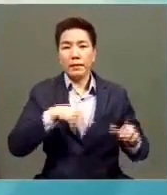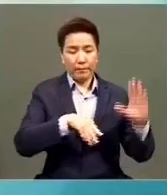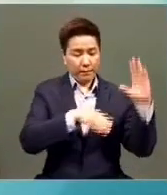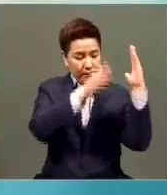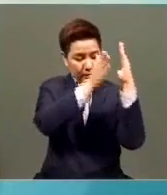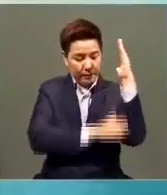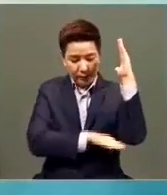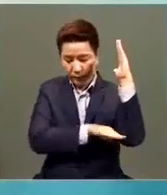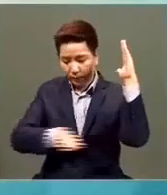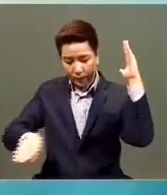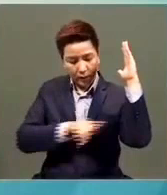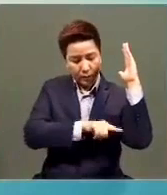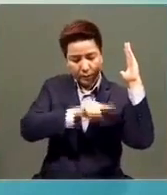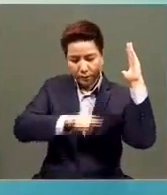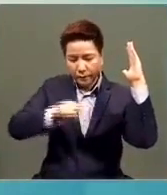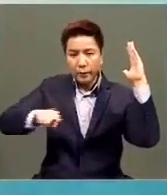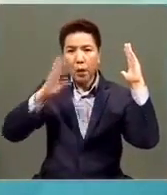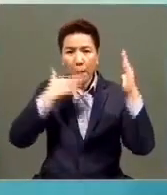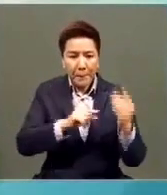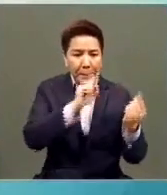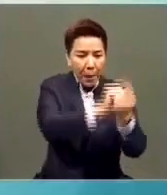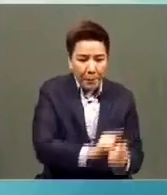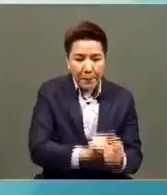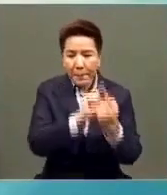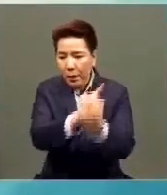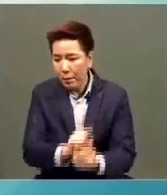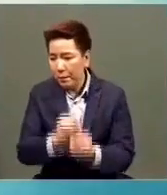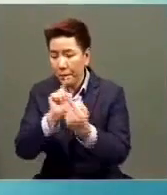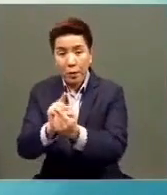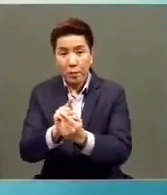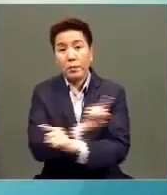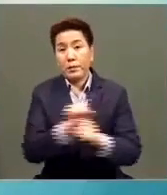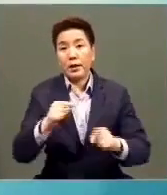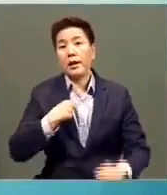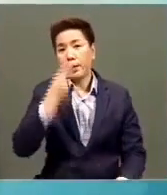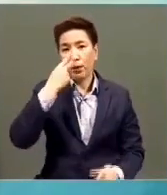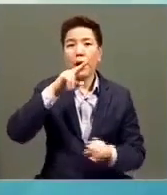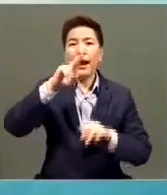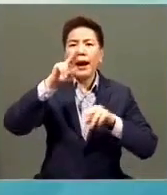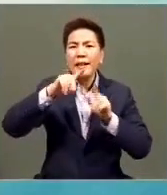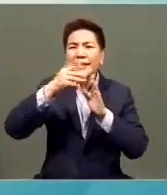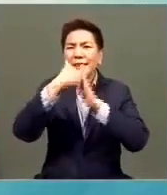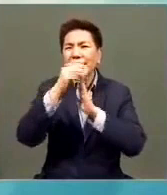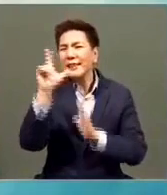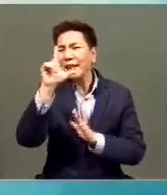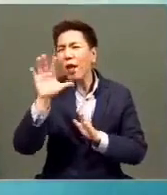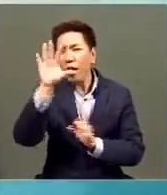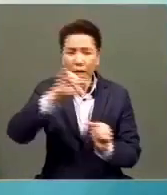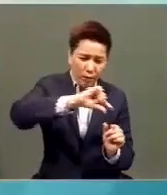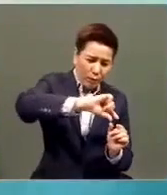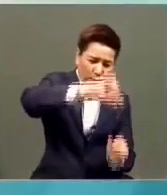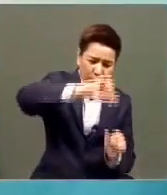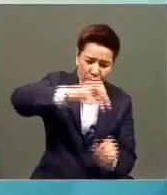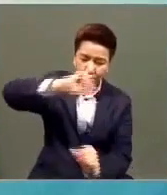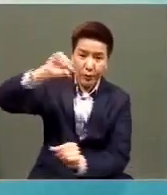มีรายงานทุกๆวันว่ามีการพบการติดเชื้อแต่อยากให้ดูแท่งสีไข่ไก่ควบคู่กันไปด้วยคือแ